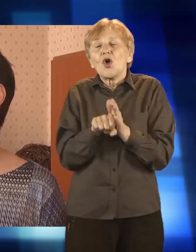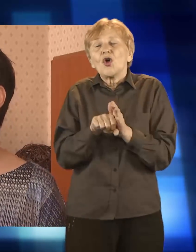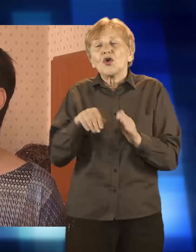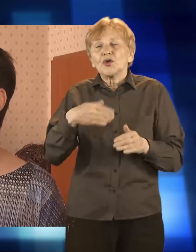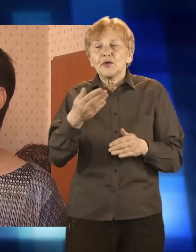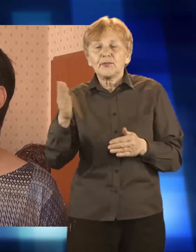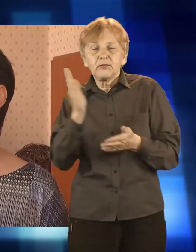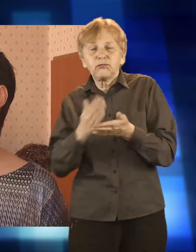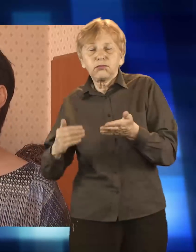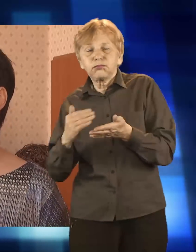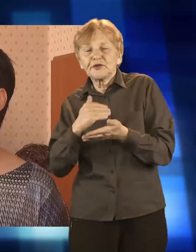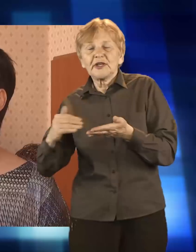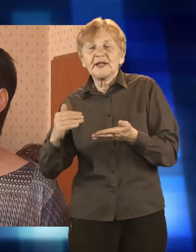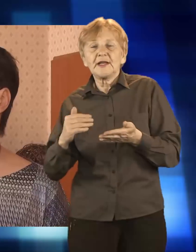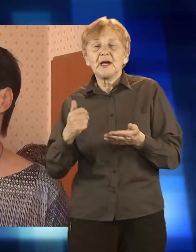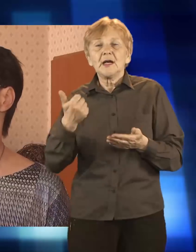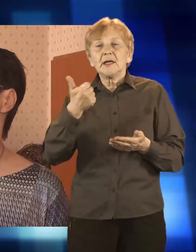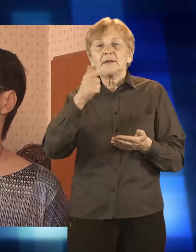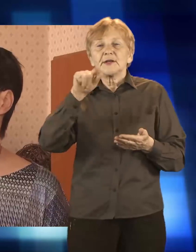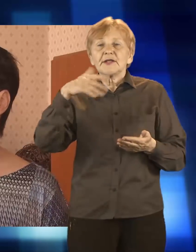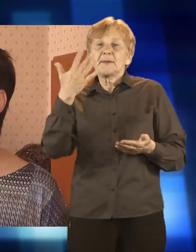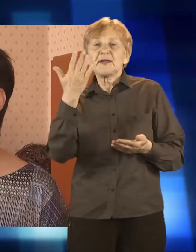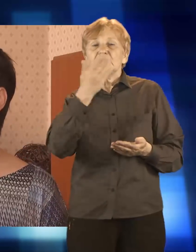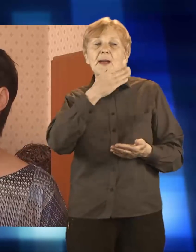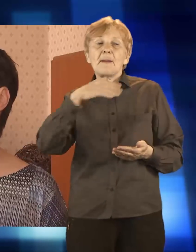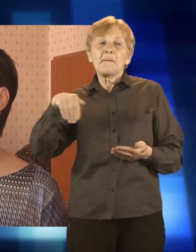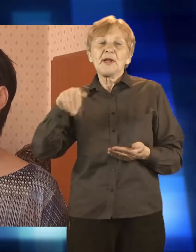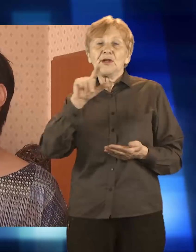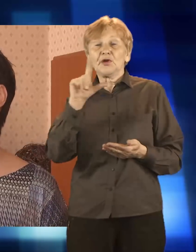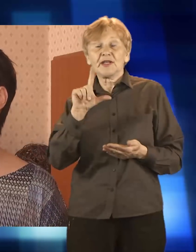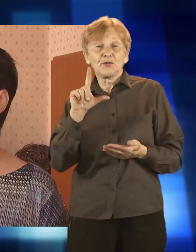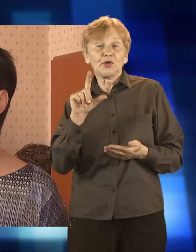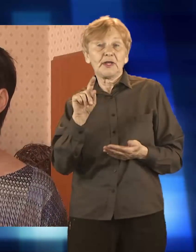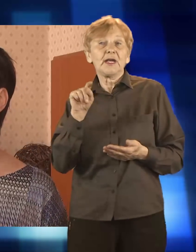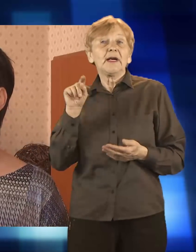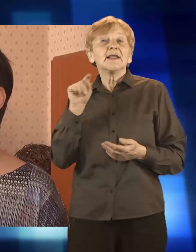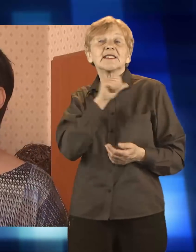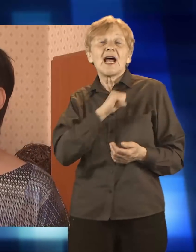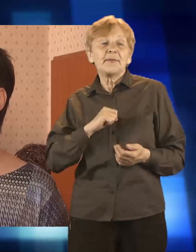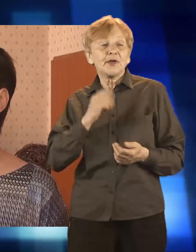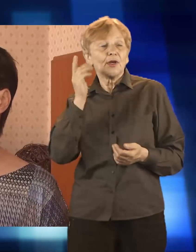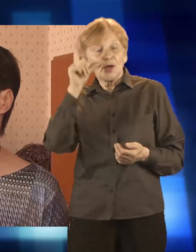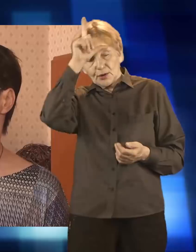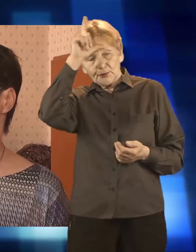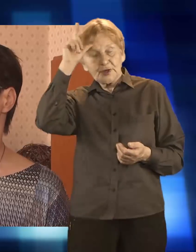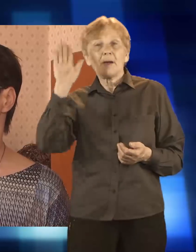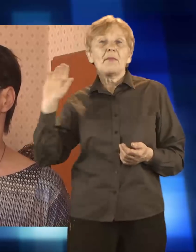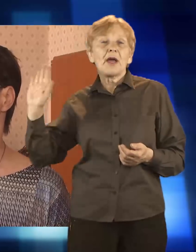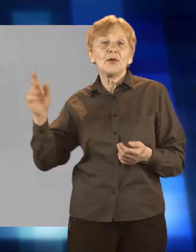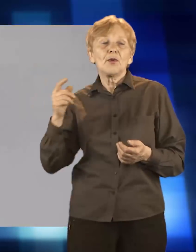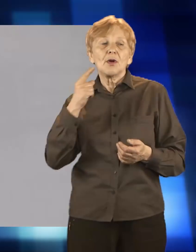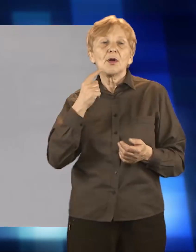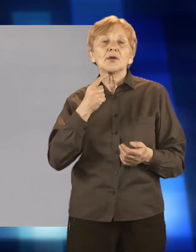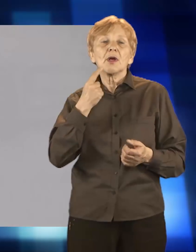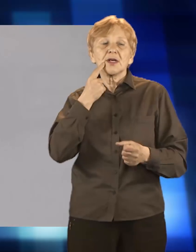wszystkie wnioski przejdą, chcemy jednak, żeby mieszkańcy jednak z oddaniem swojego głosu zdecydowali, które projekty będą